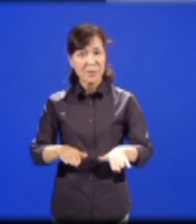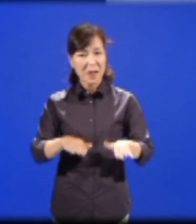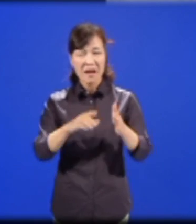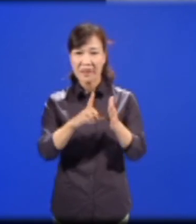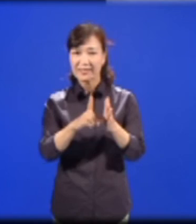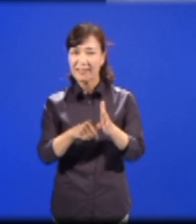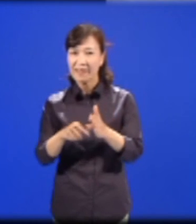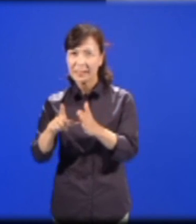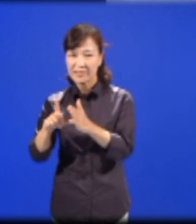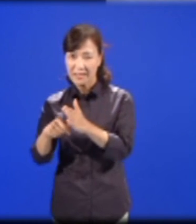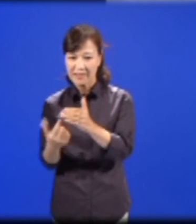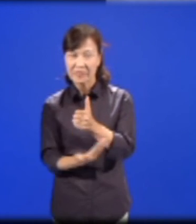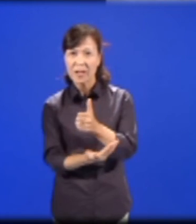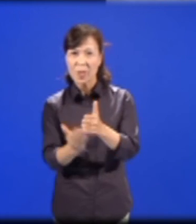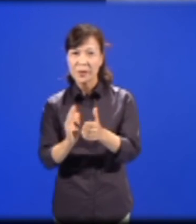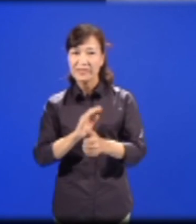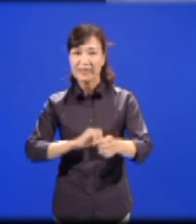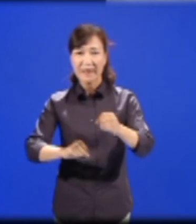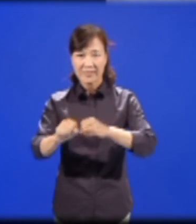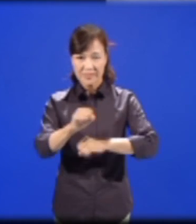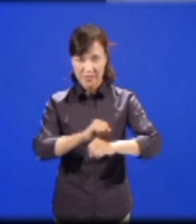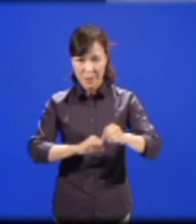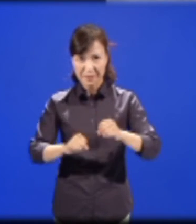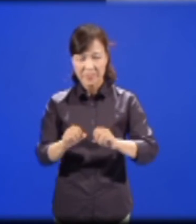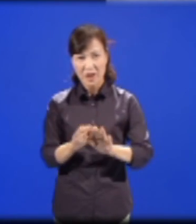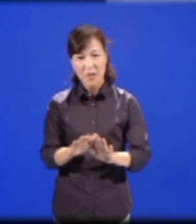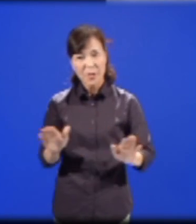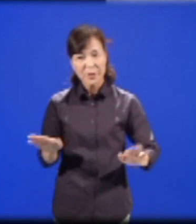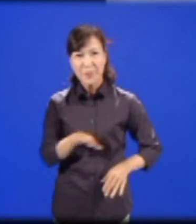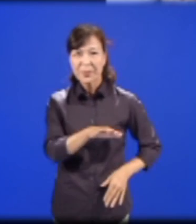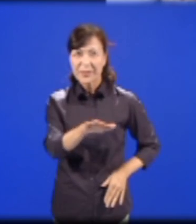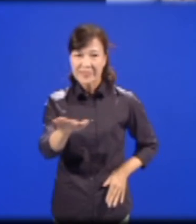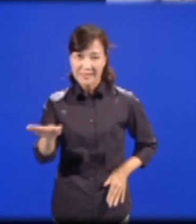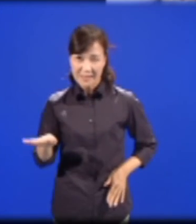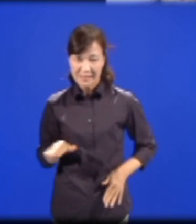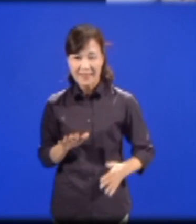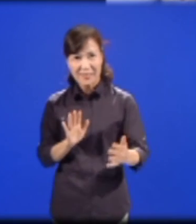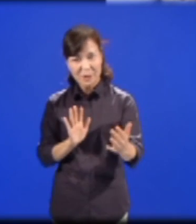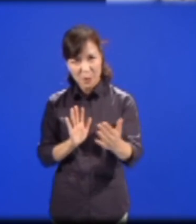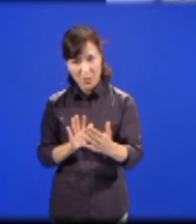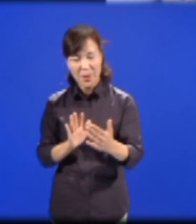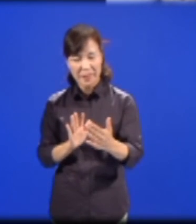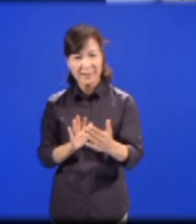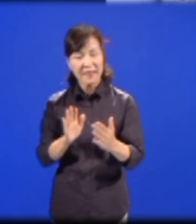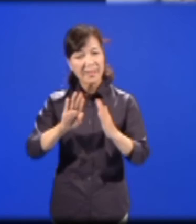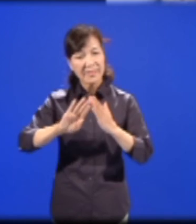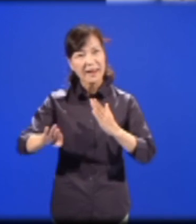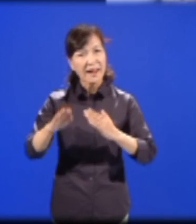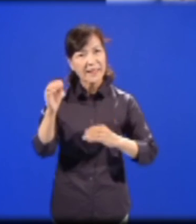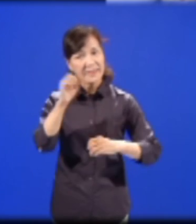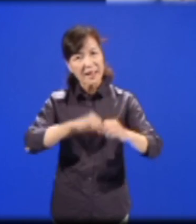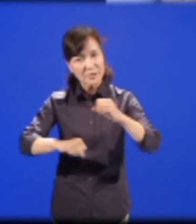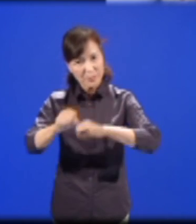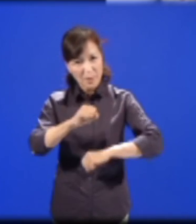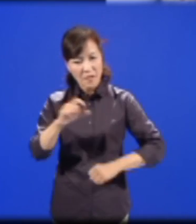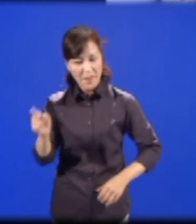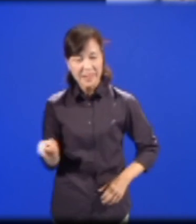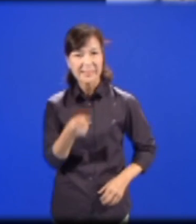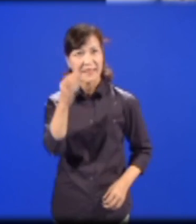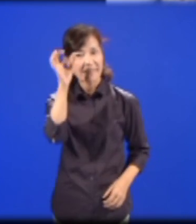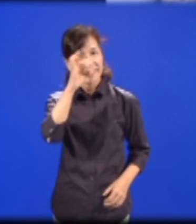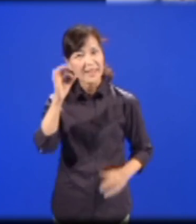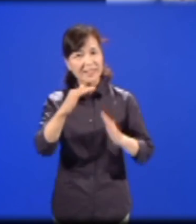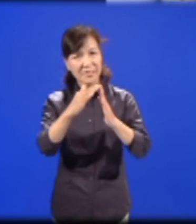今では定期的な保全活動のほか、子どもたちを対象にした野外活動、自然観察会など